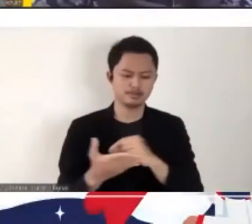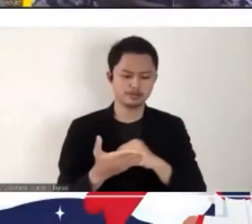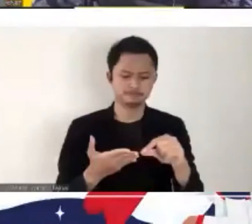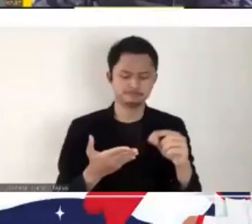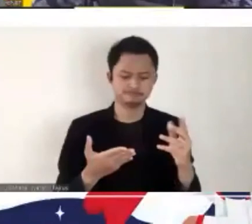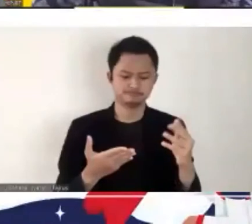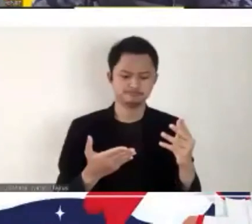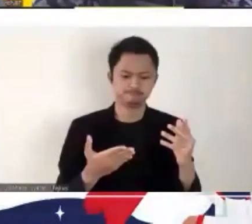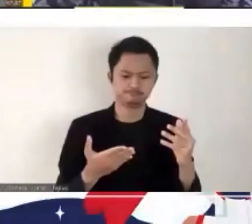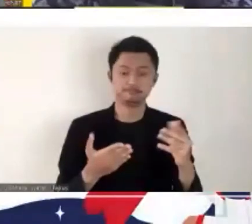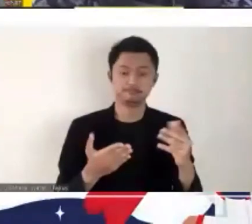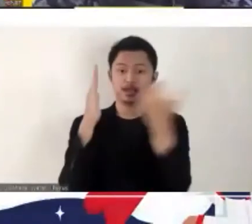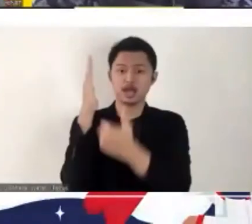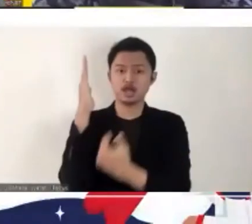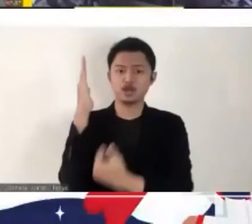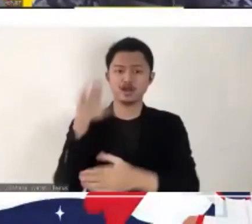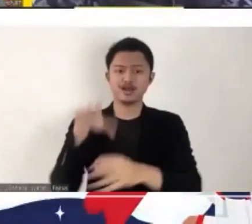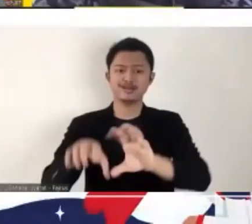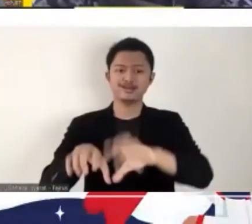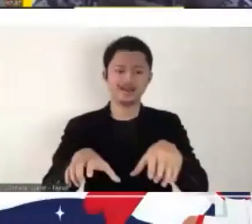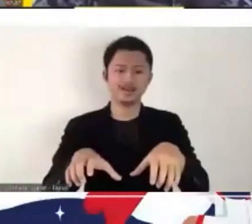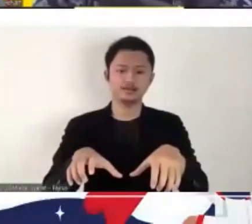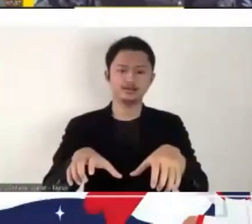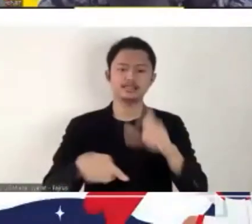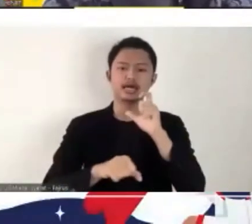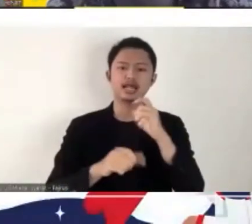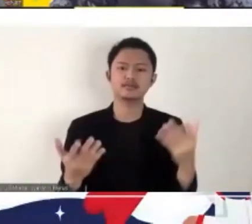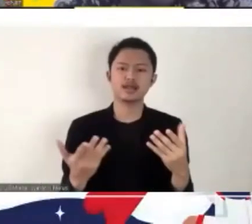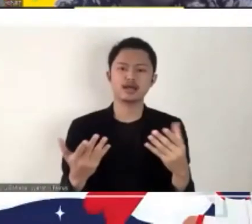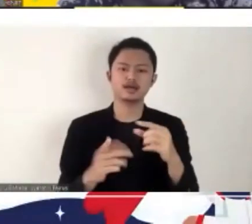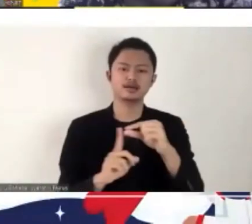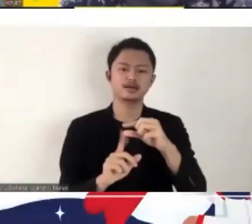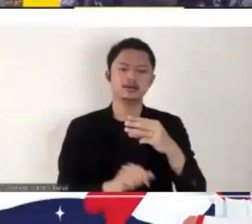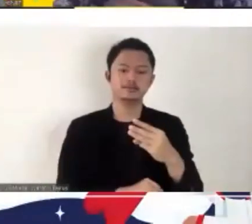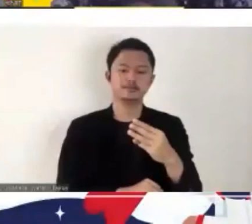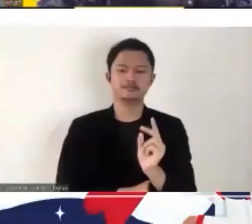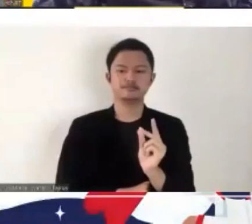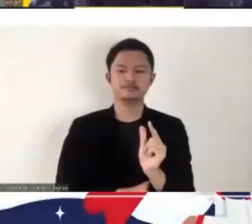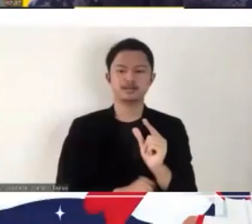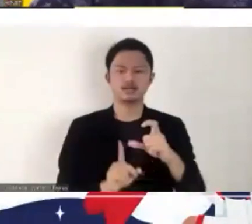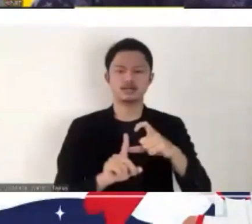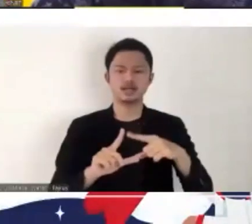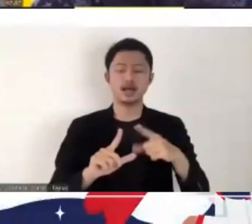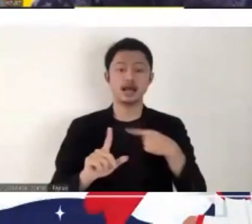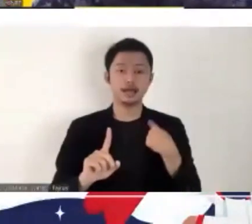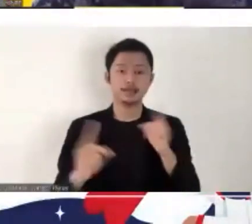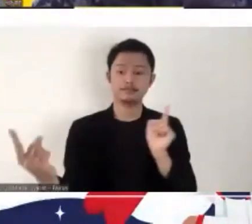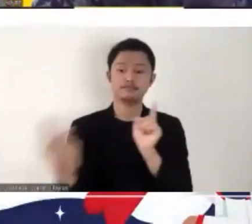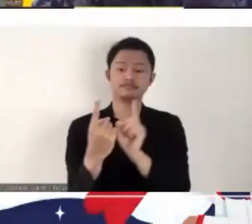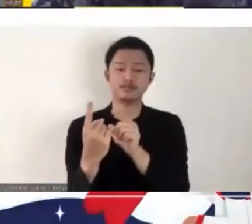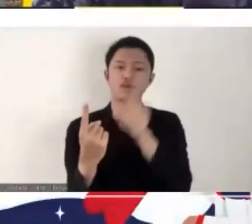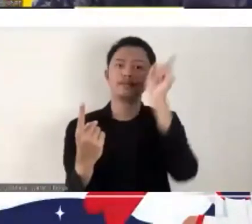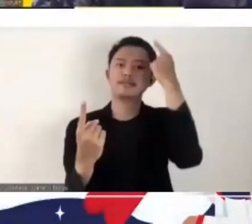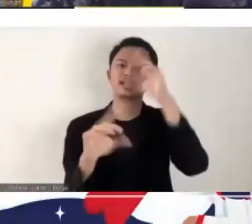Ada apa adanya payung hukum dan melalui Perda memang dari beberapa akhir audiensi kami dengan pemerintah daerah